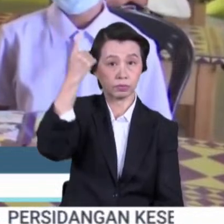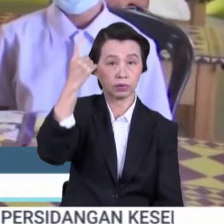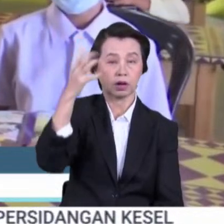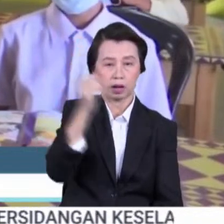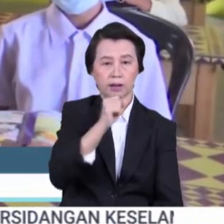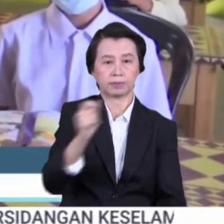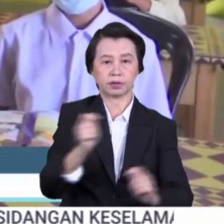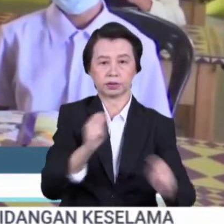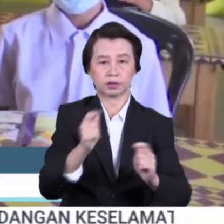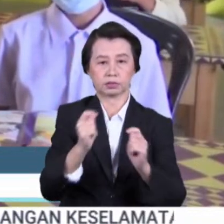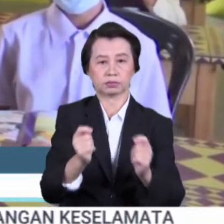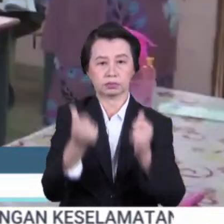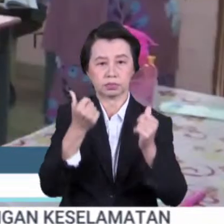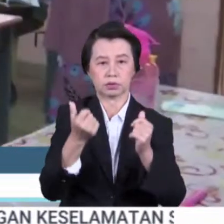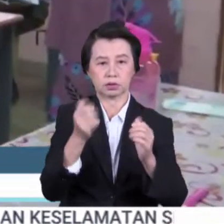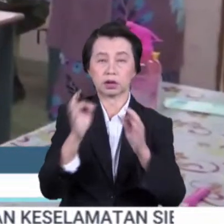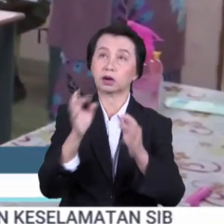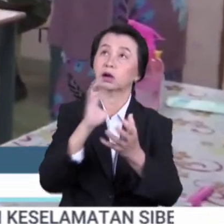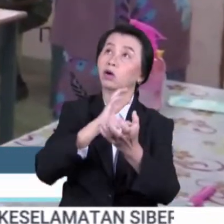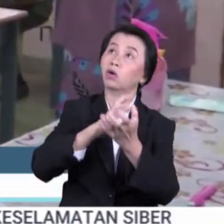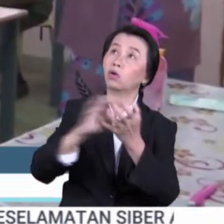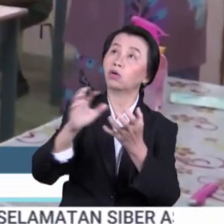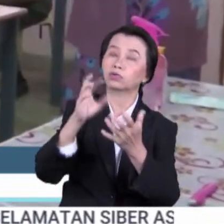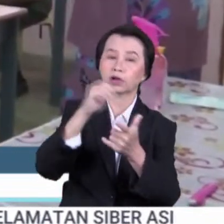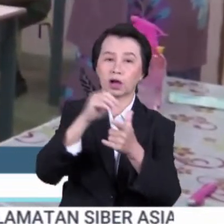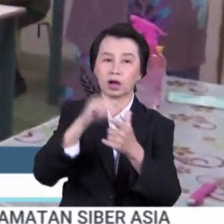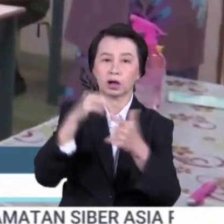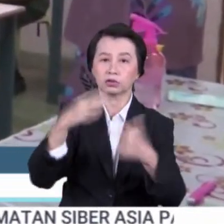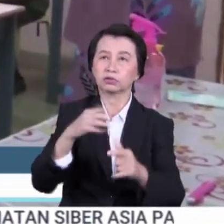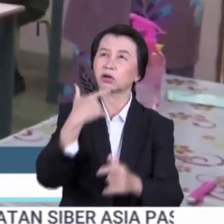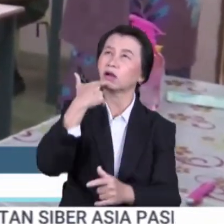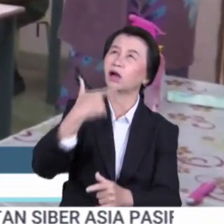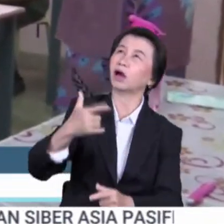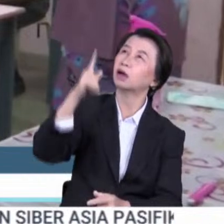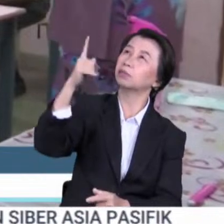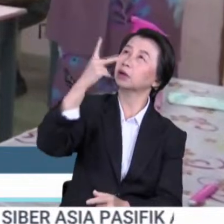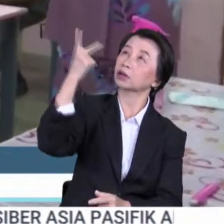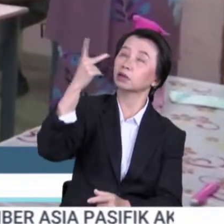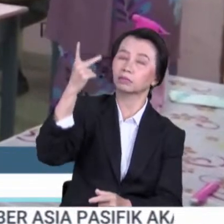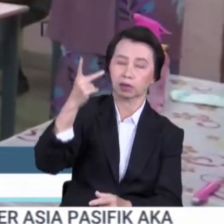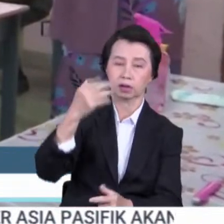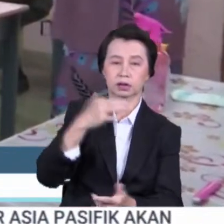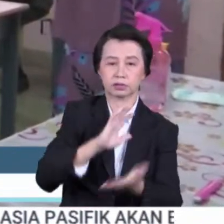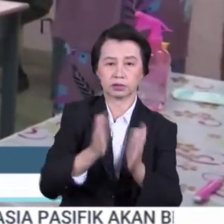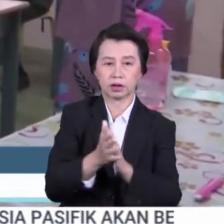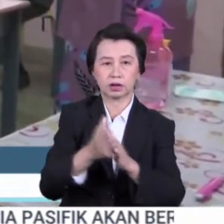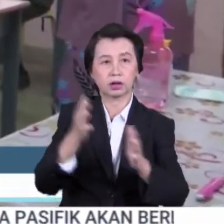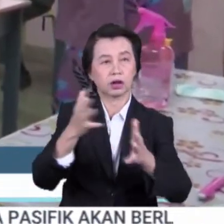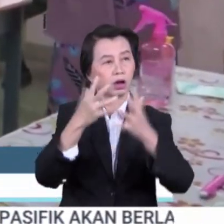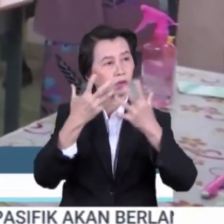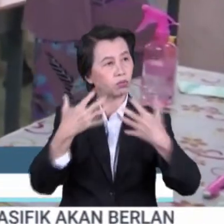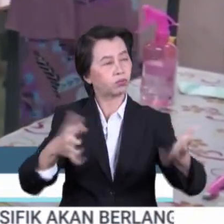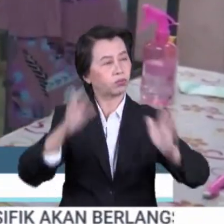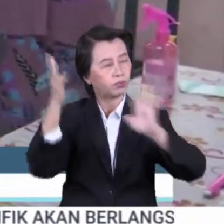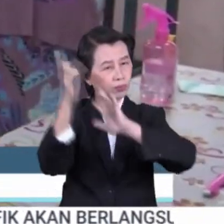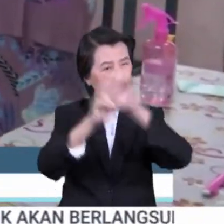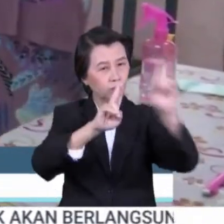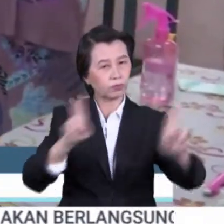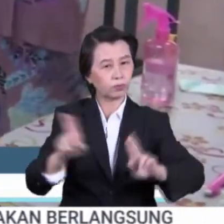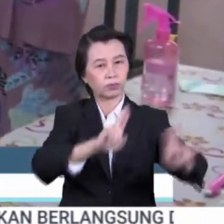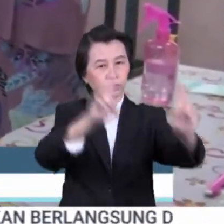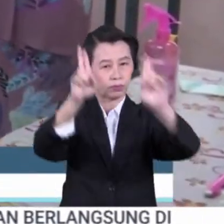ambil tindakan segera jika rosak ataupun sudah usang ya, supaya pengaliran udara itu